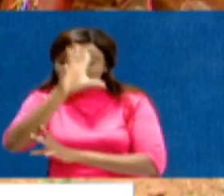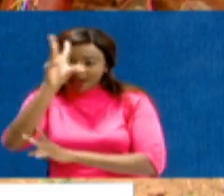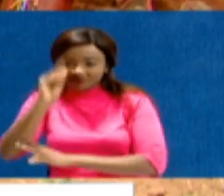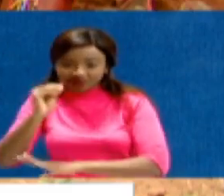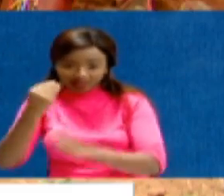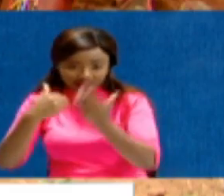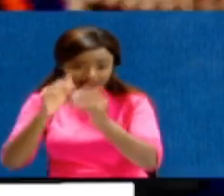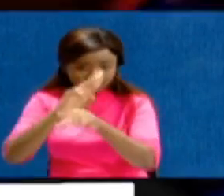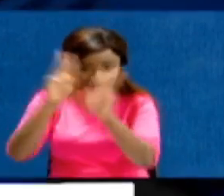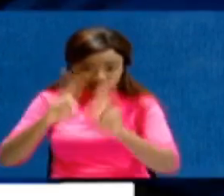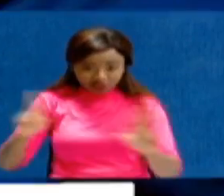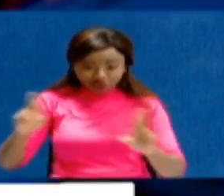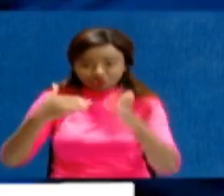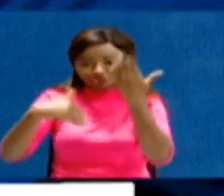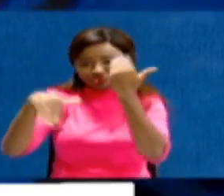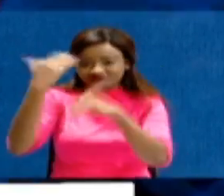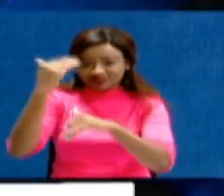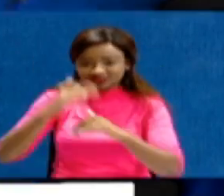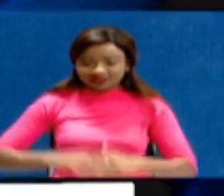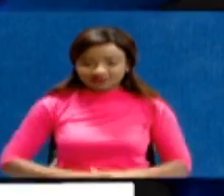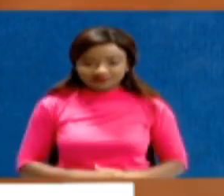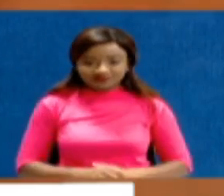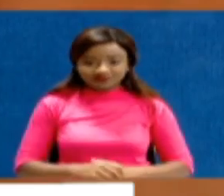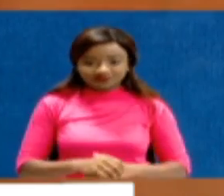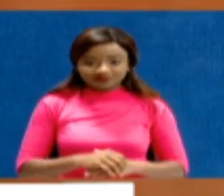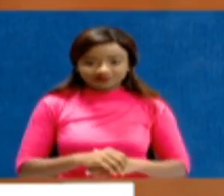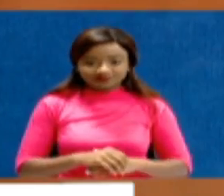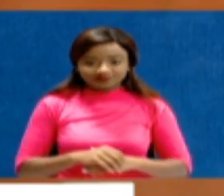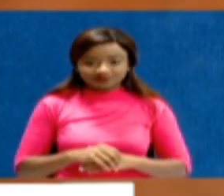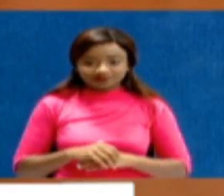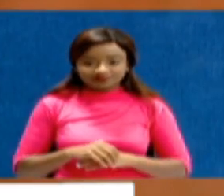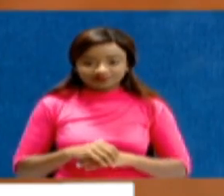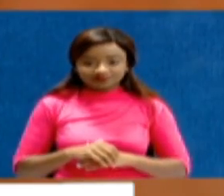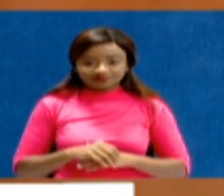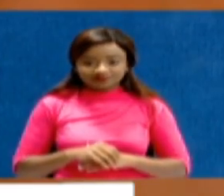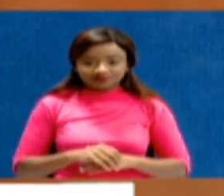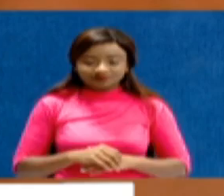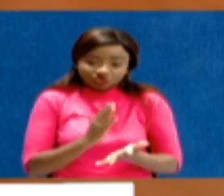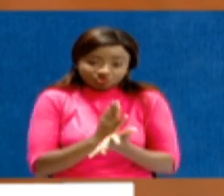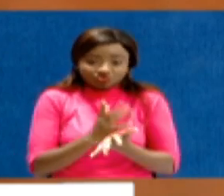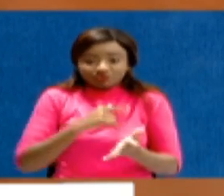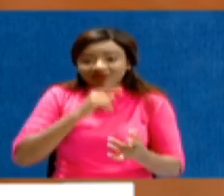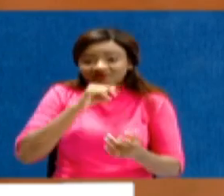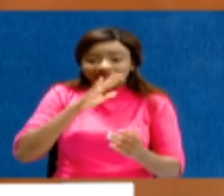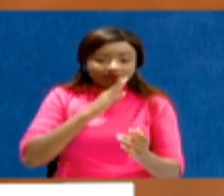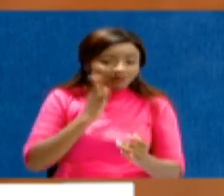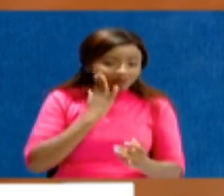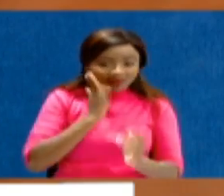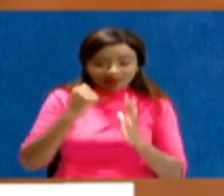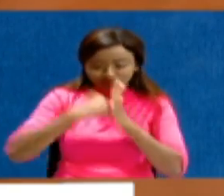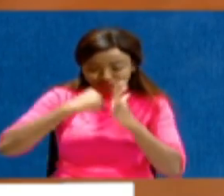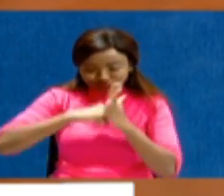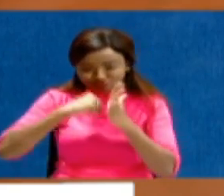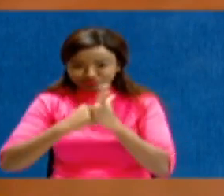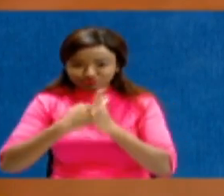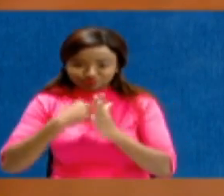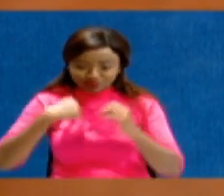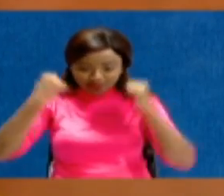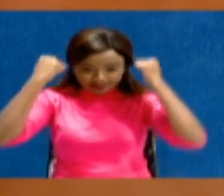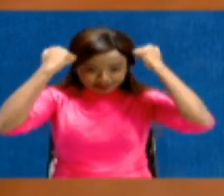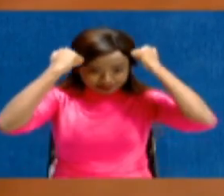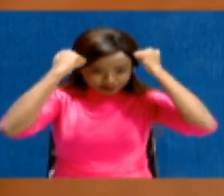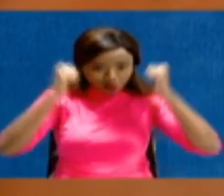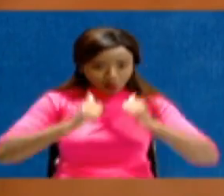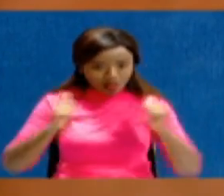Mzazi alishowafa gene stali manages. So alingangana kabisa kuhakikisha siku lao nasema. Kana for those who